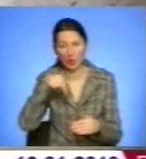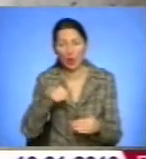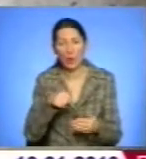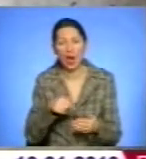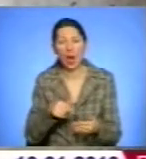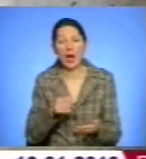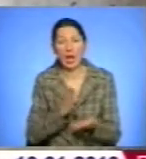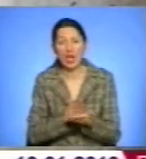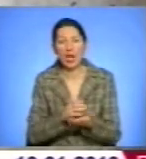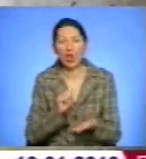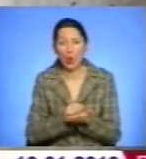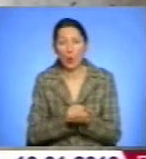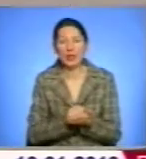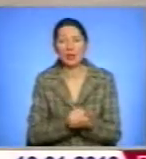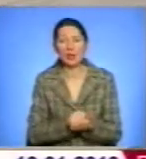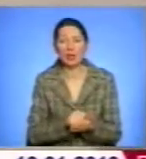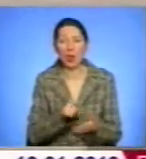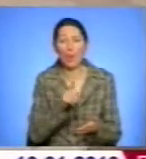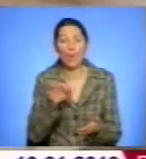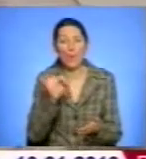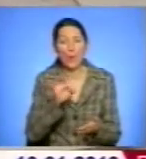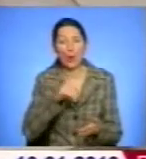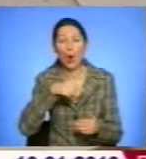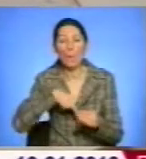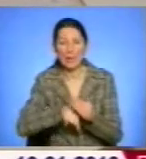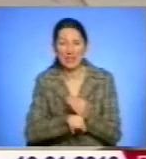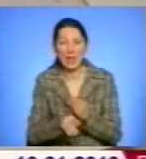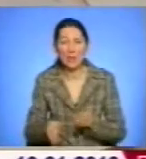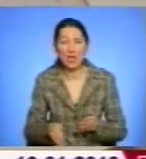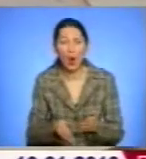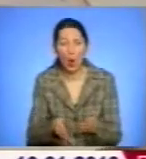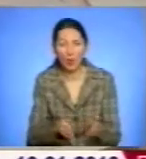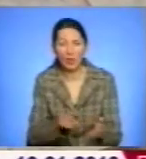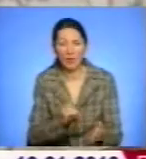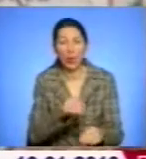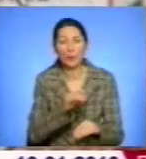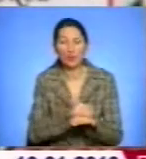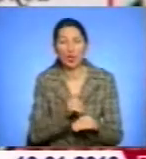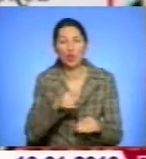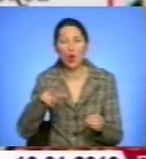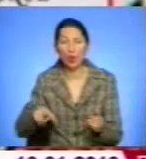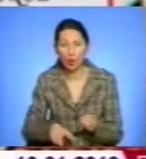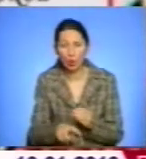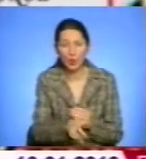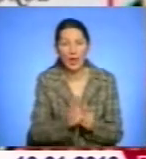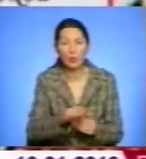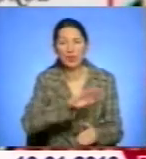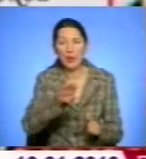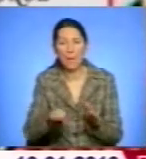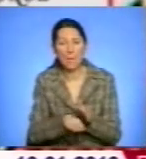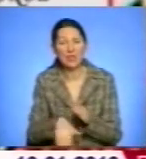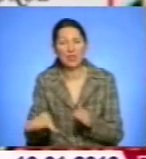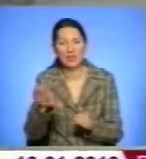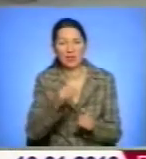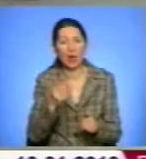«Свідчення о підземних ходах Тернополя», у якому підтверджувалося, що тунелі були практично під усіма давніми сакральними спорудами